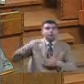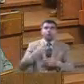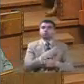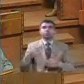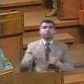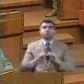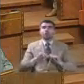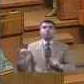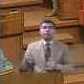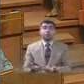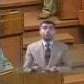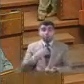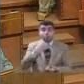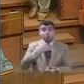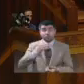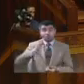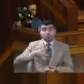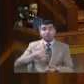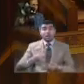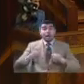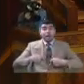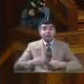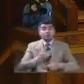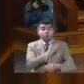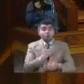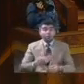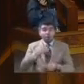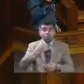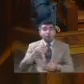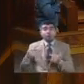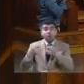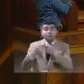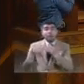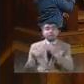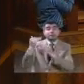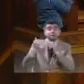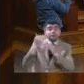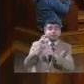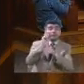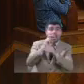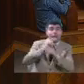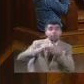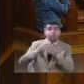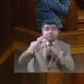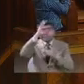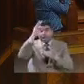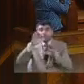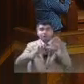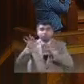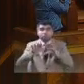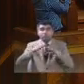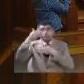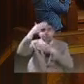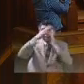الرئيس المحترم، كذلك ملي كنشوفوا هذه المديونية ارتفعت خصنا نعرفوا الخطورة ديالها على مستوى السياسة ديال البلاد، لأن هذه العملية